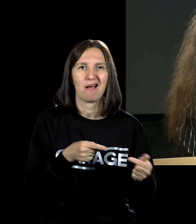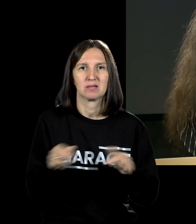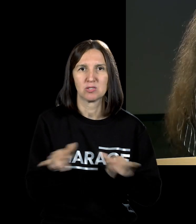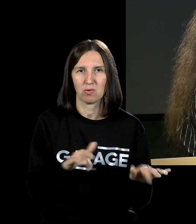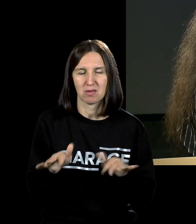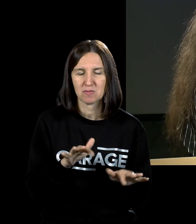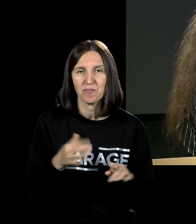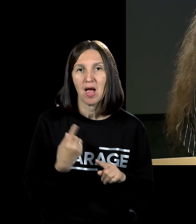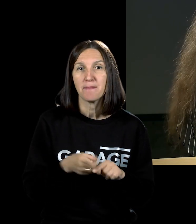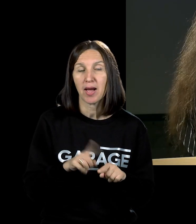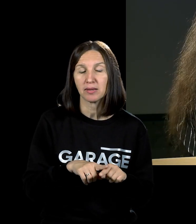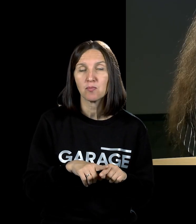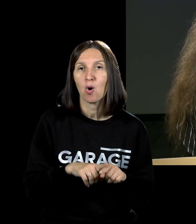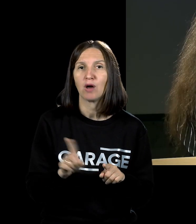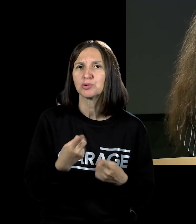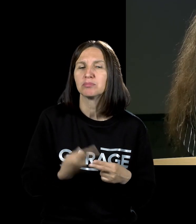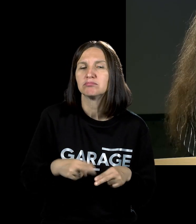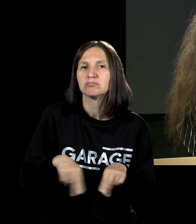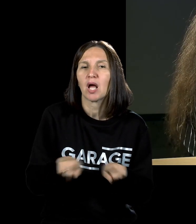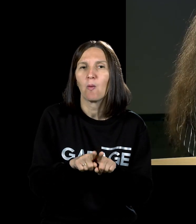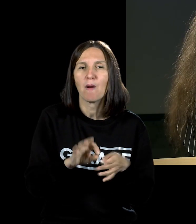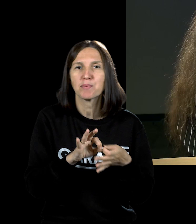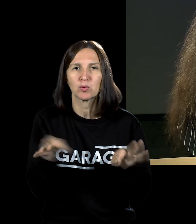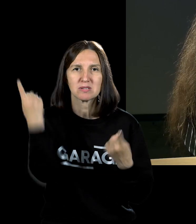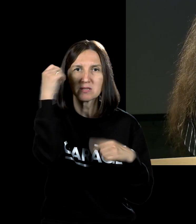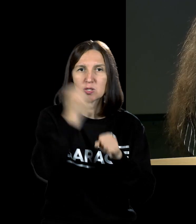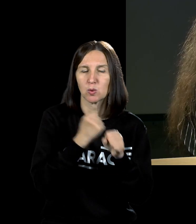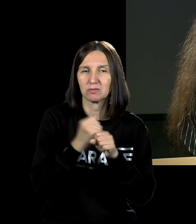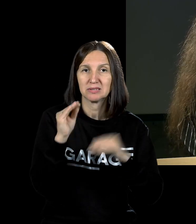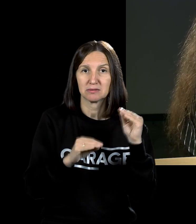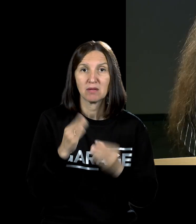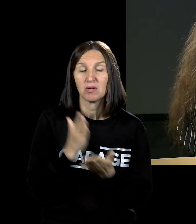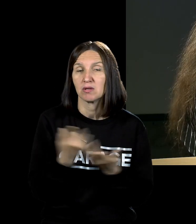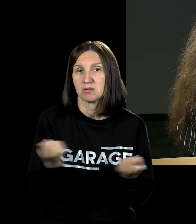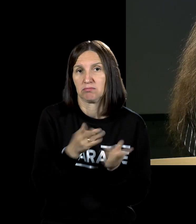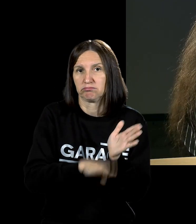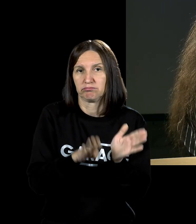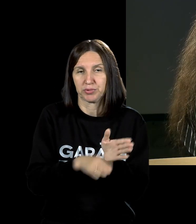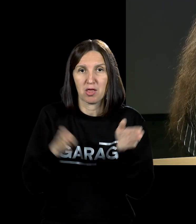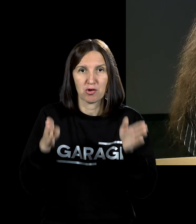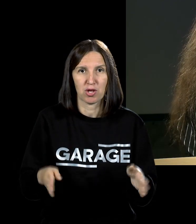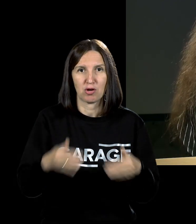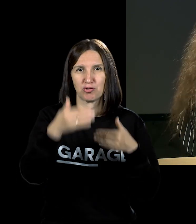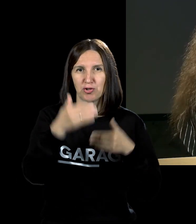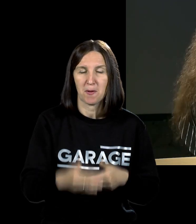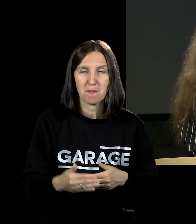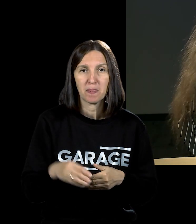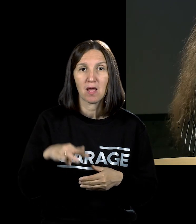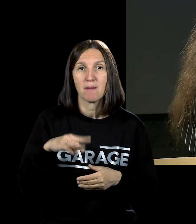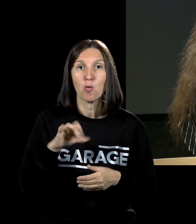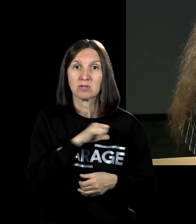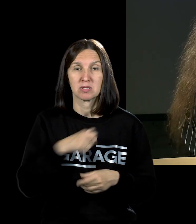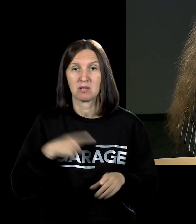абсолютное упражнение про то, что такое процесс создания. Есть элементарный ящик, который